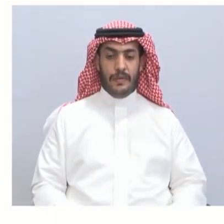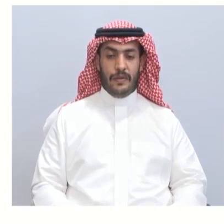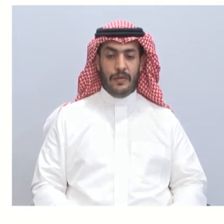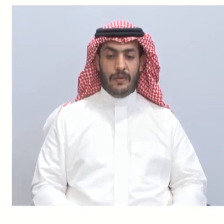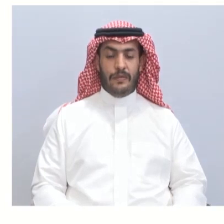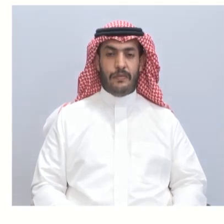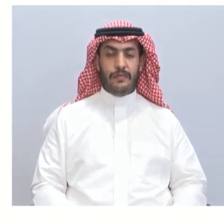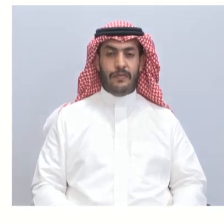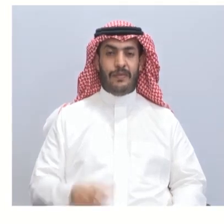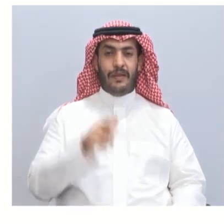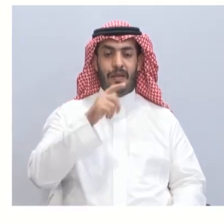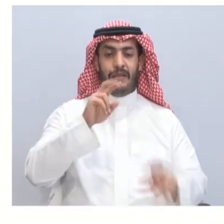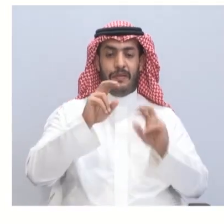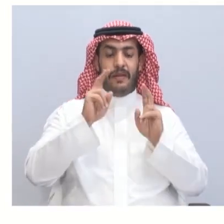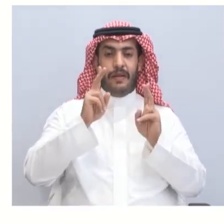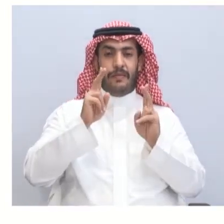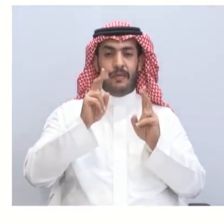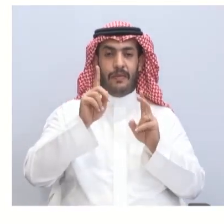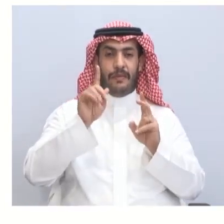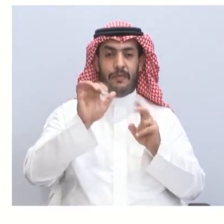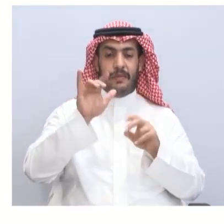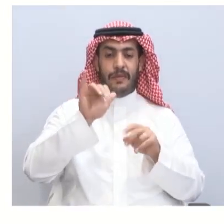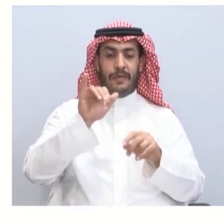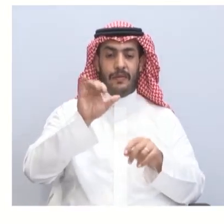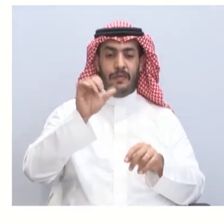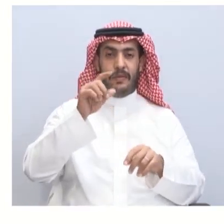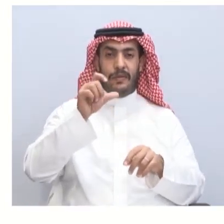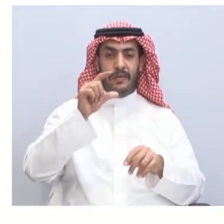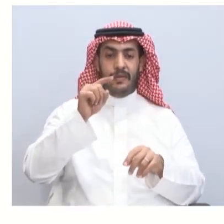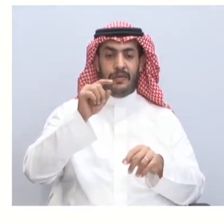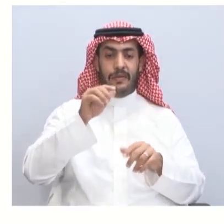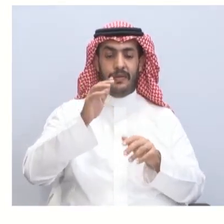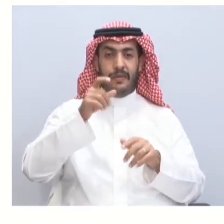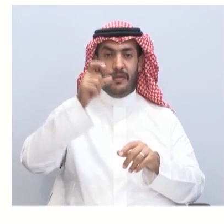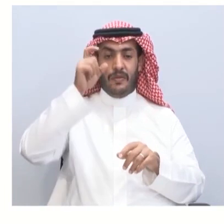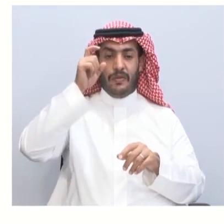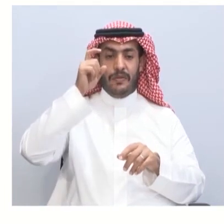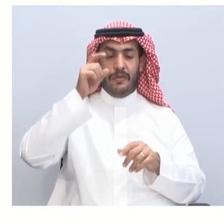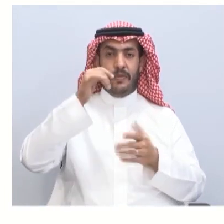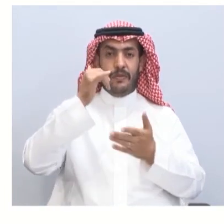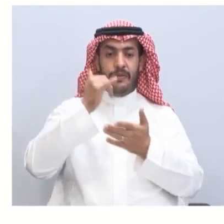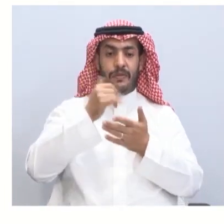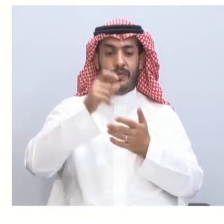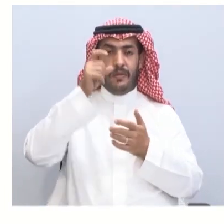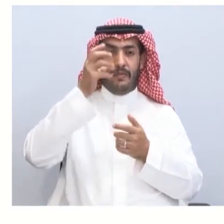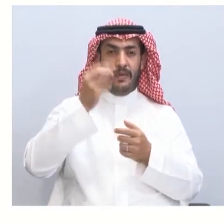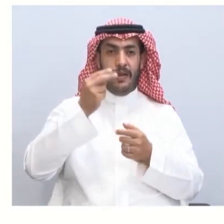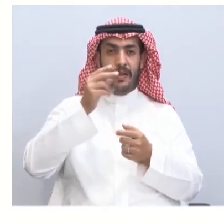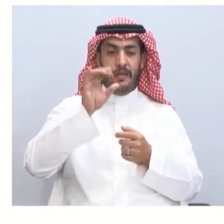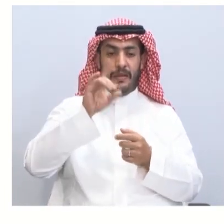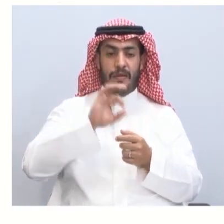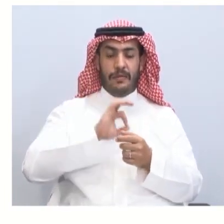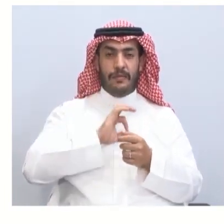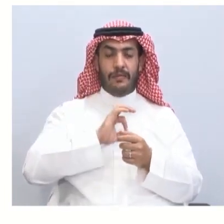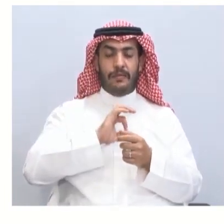الرابعه قال الباحث الامريكي بيلي وايندر كان تركي المقصود في ترك بن عبد الله رحمه الله